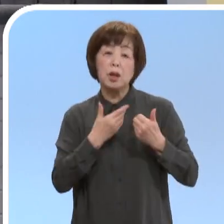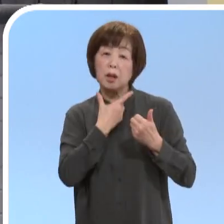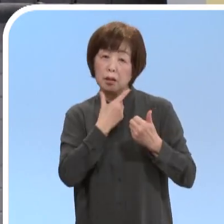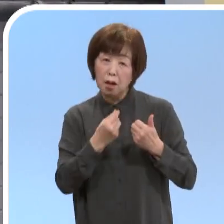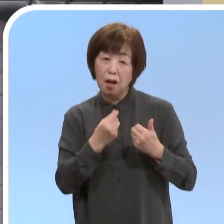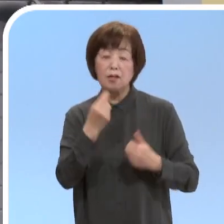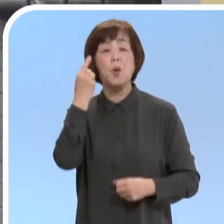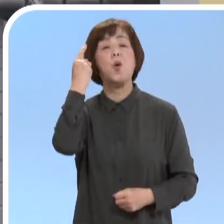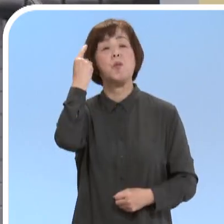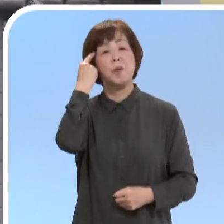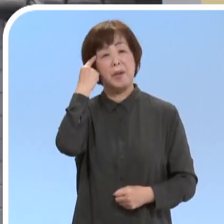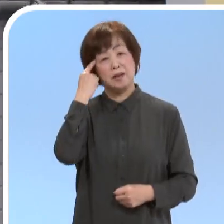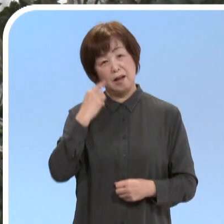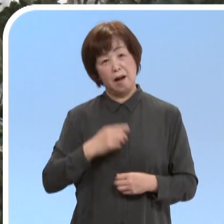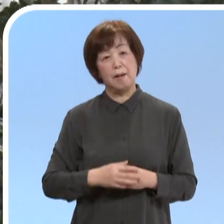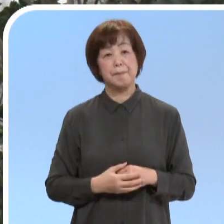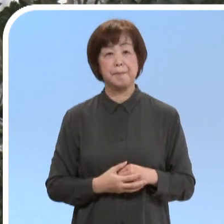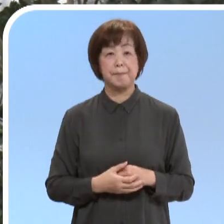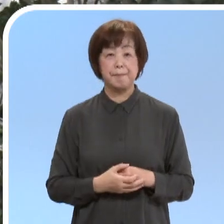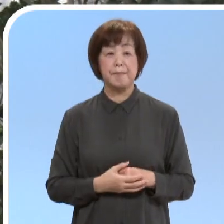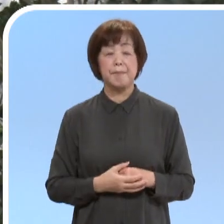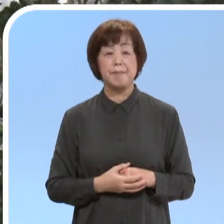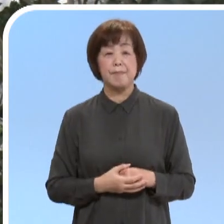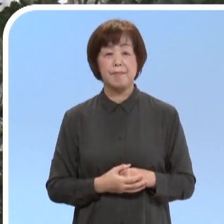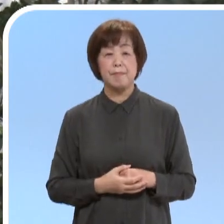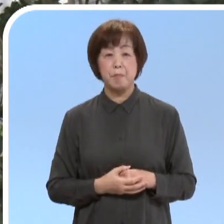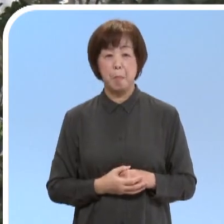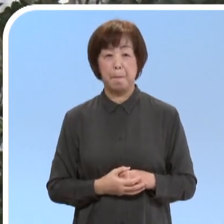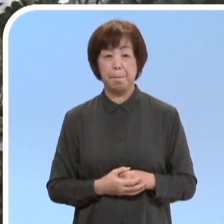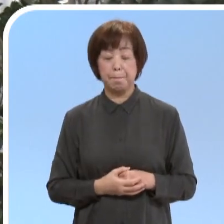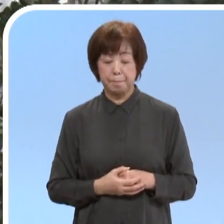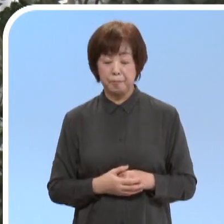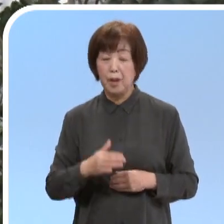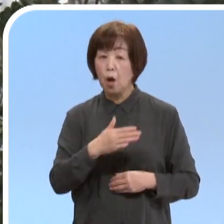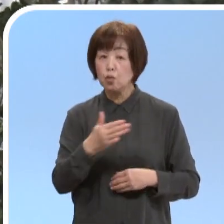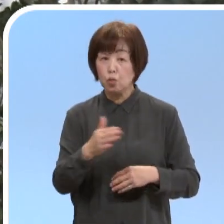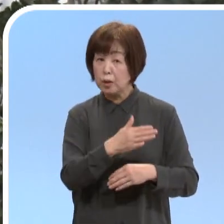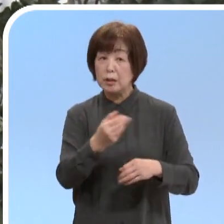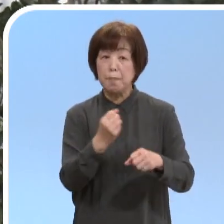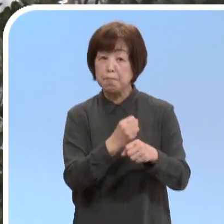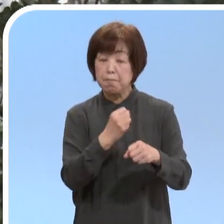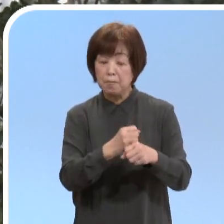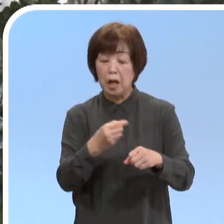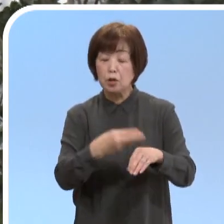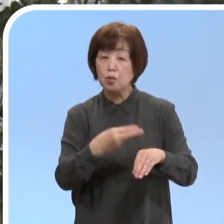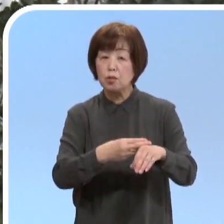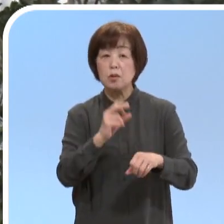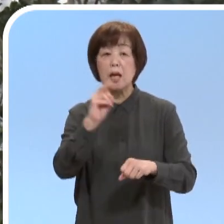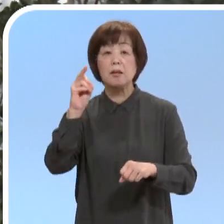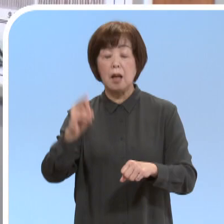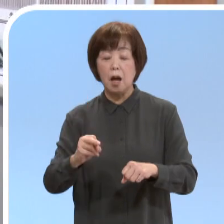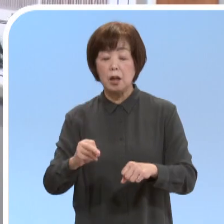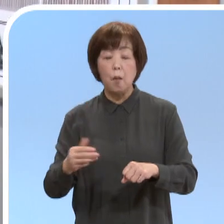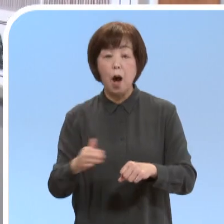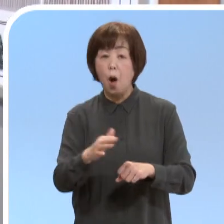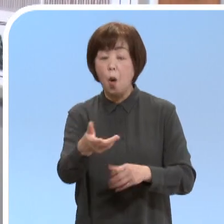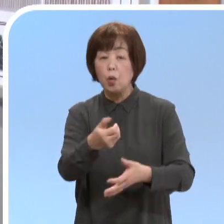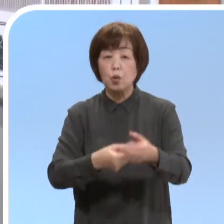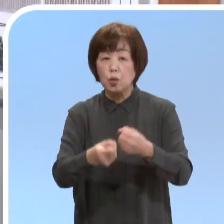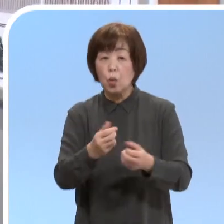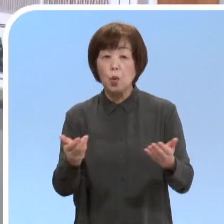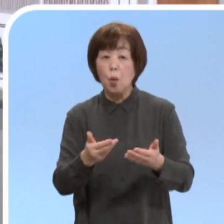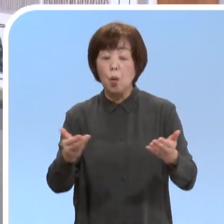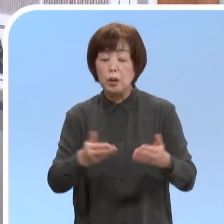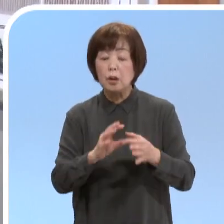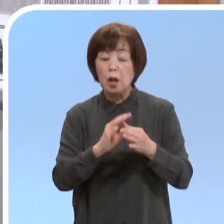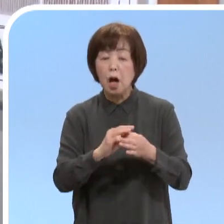いってもらえたら1番だなはいさて水産技術センターでは漁業に関わる色々な研究をし